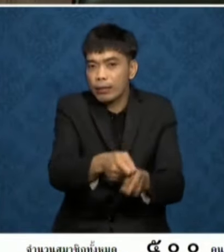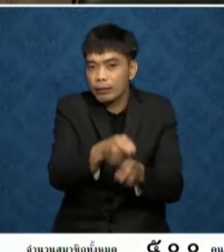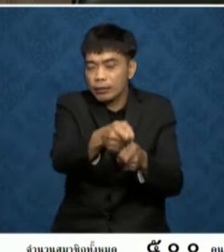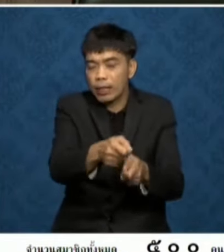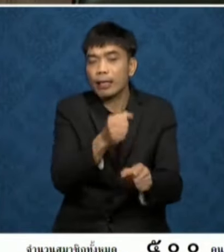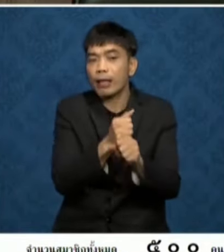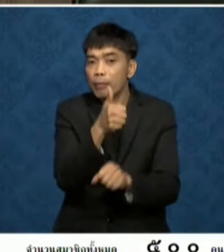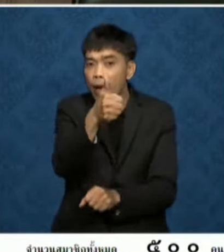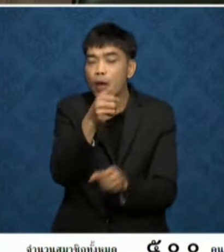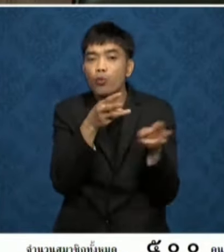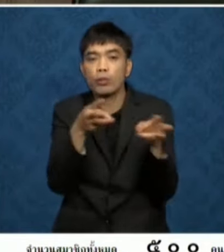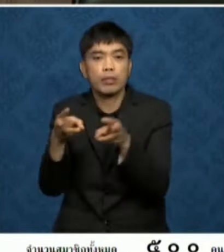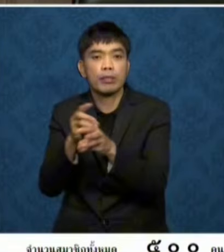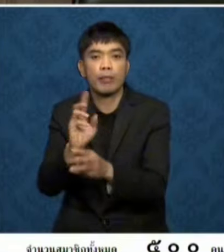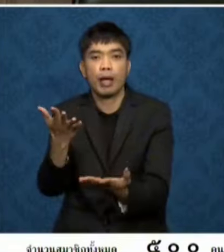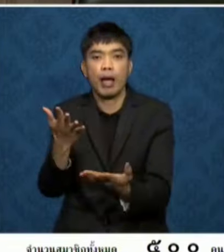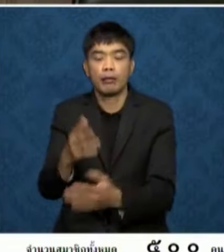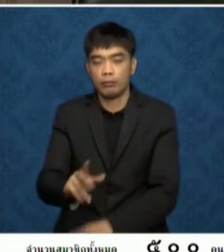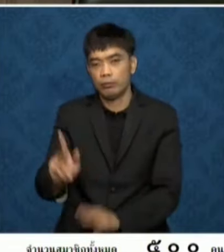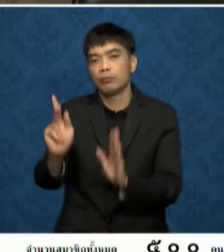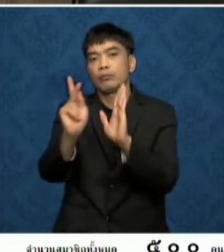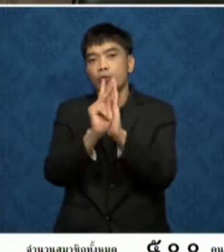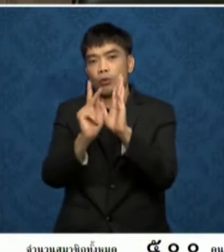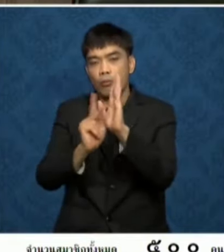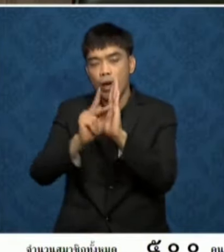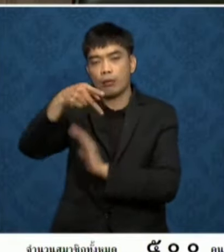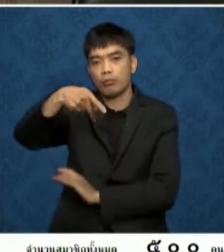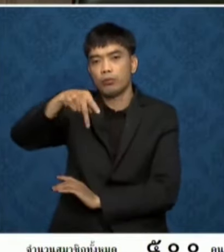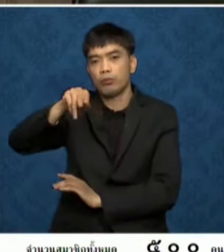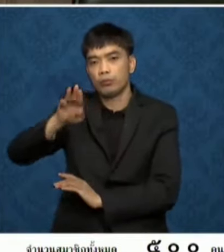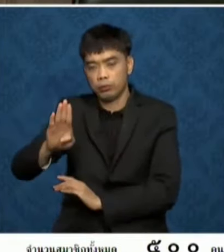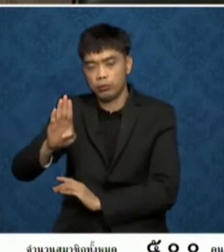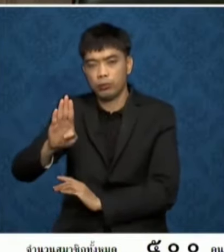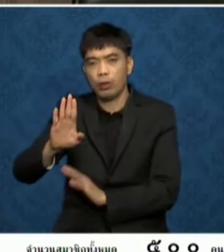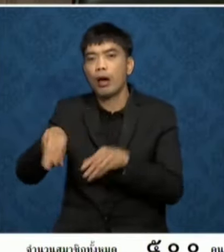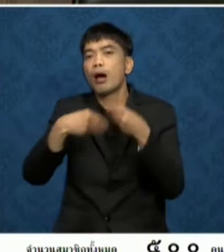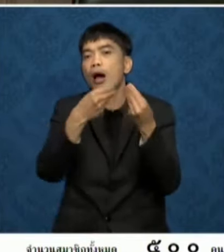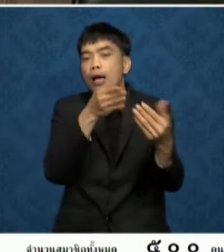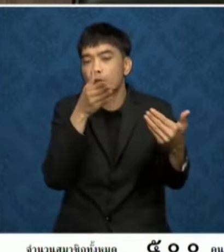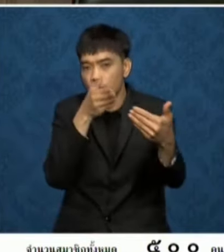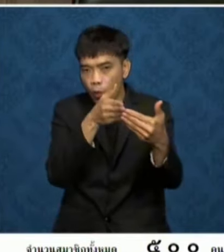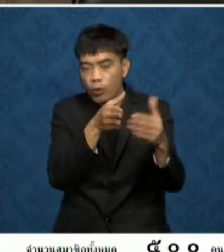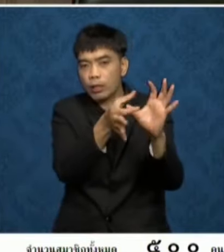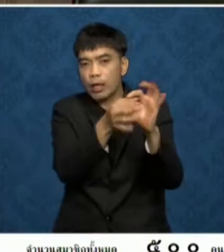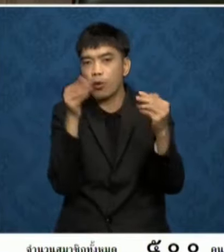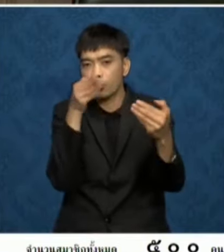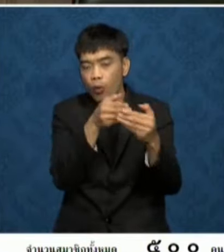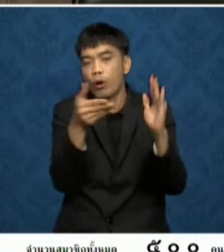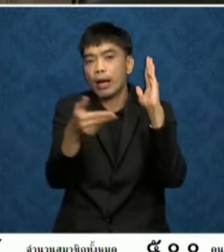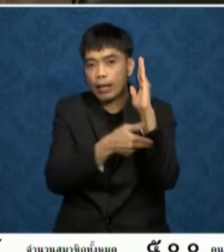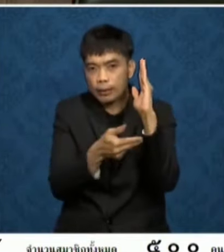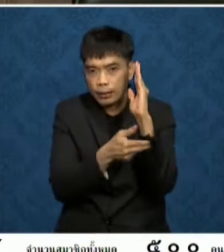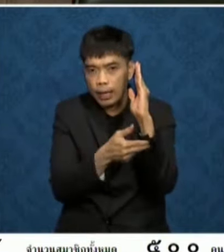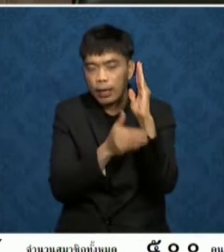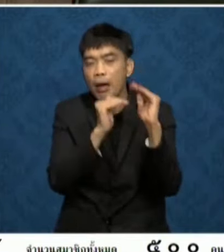ก็คือหาพรบเกี่ยวกับน้ำมันปาล์มหรือผลผลิตทางการเกษตรใดๆก็ตามครับเพื่อจำกัดการขู